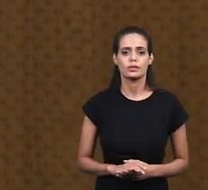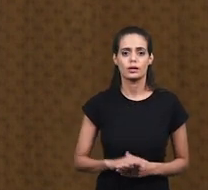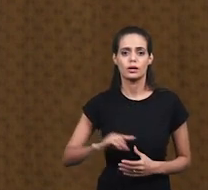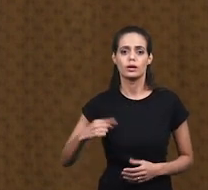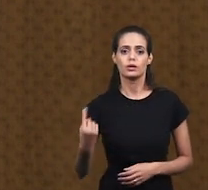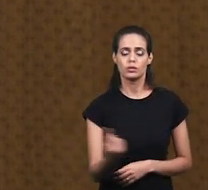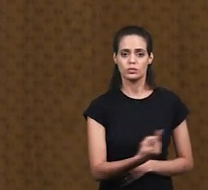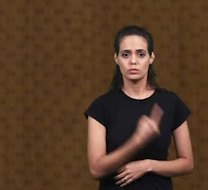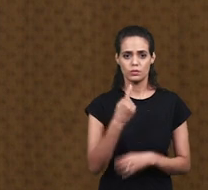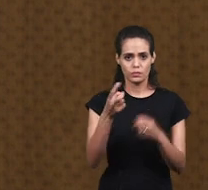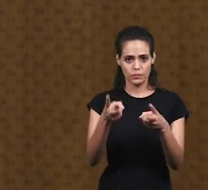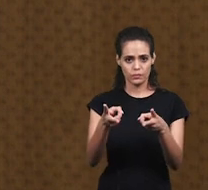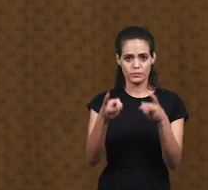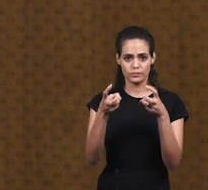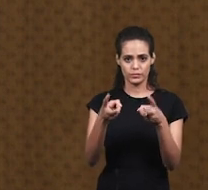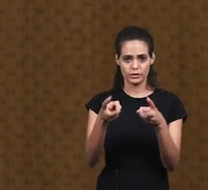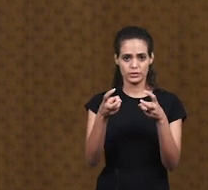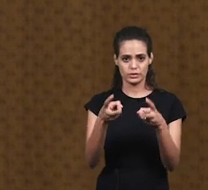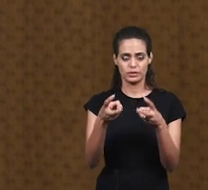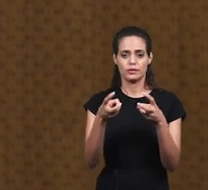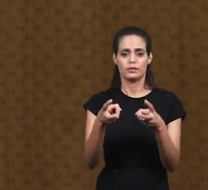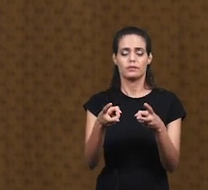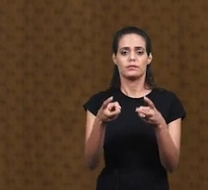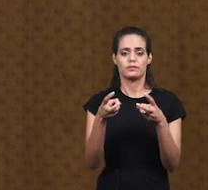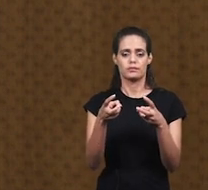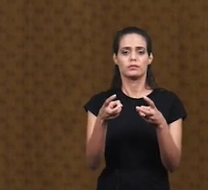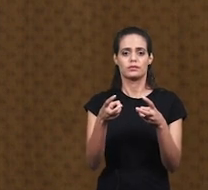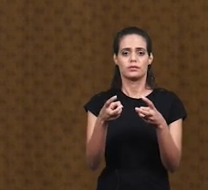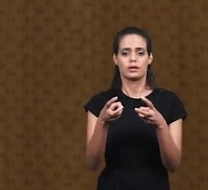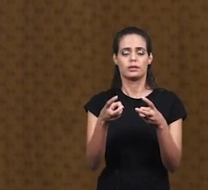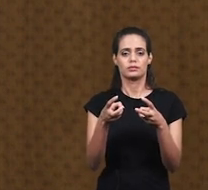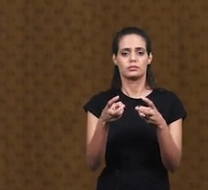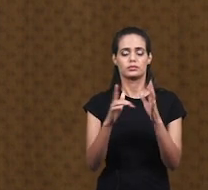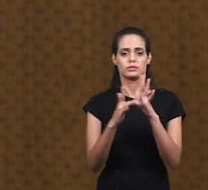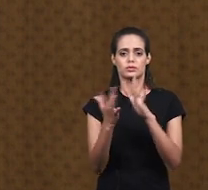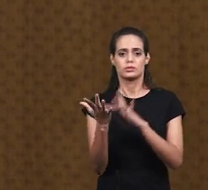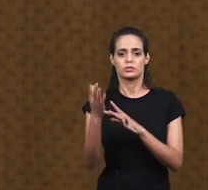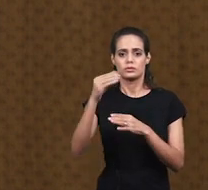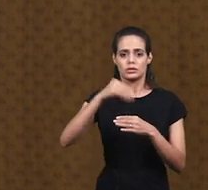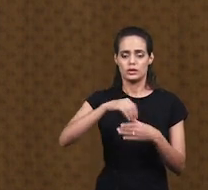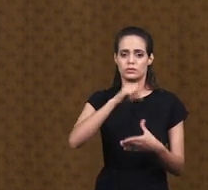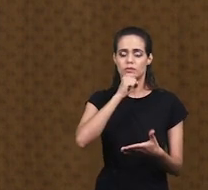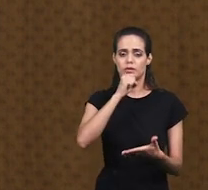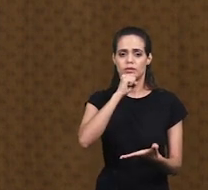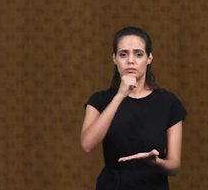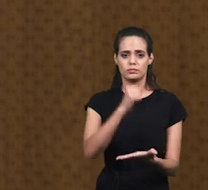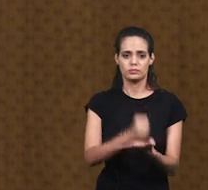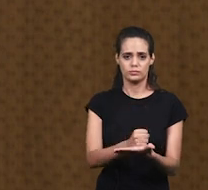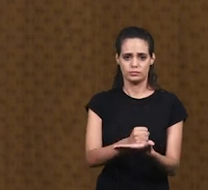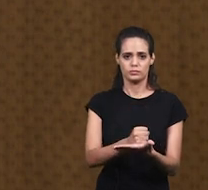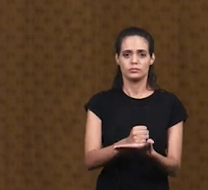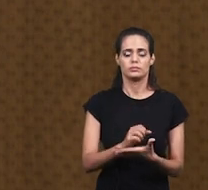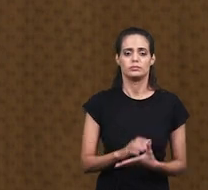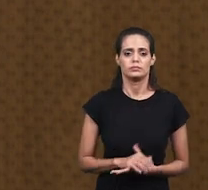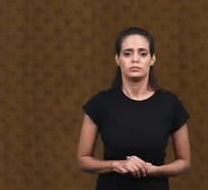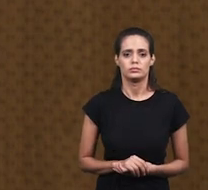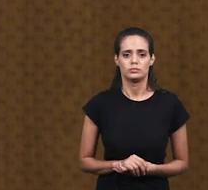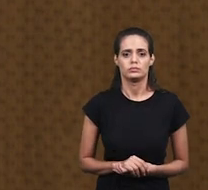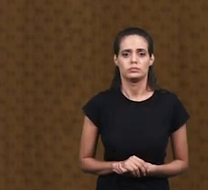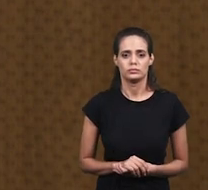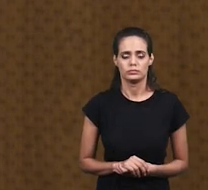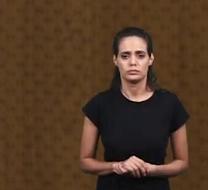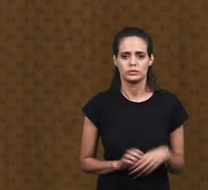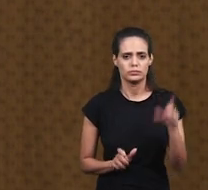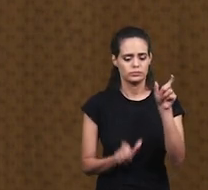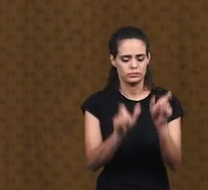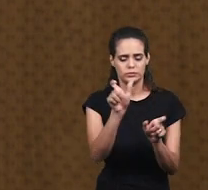toujours dans l'identification avec dans l'Ancien Testament, qui montre Jésus et l'Ancien Testament, tous les personnages de l'Ancien